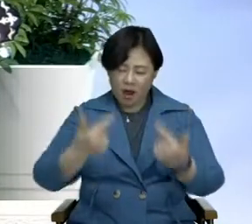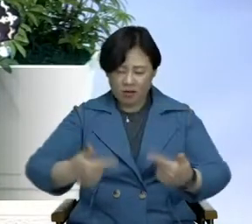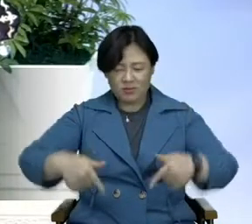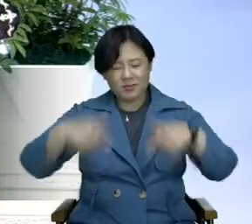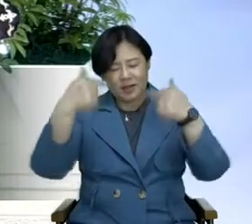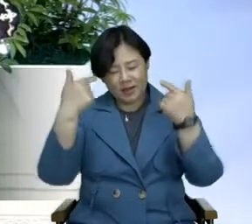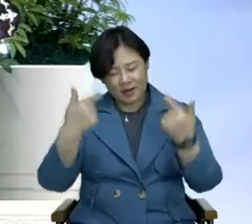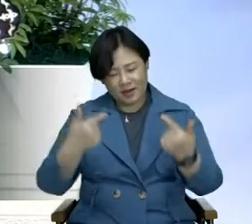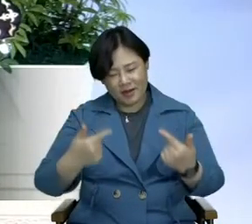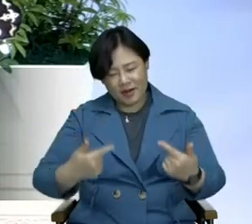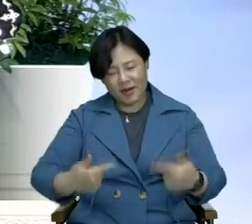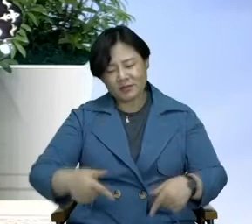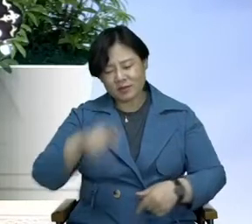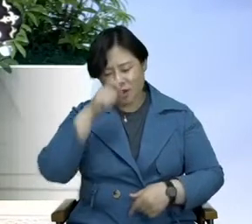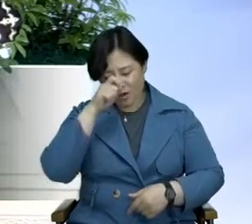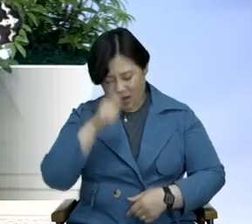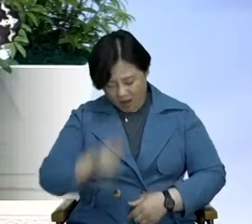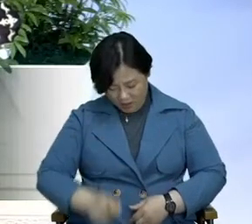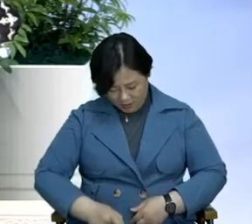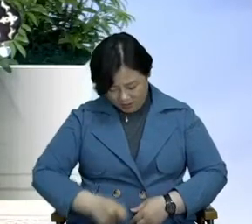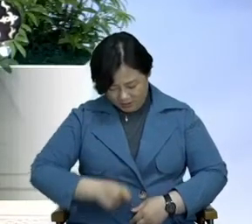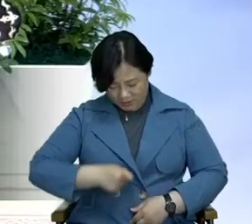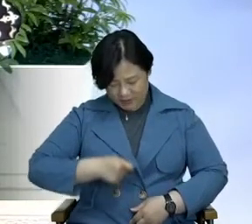주님은 언제나